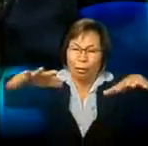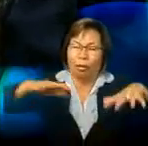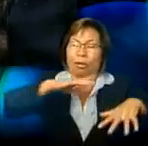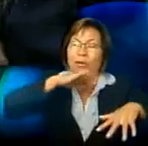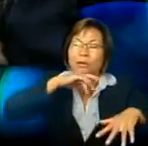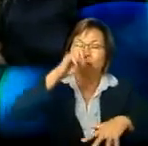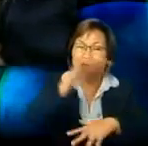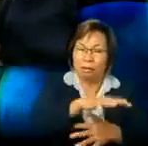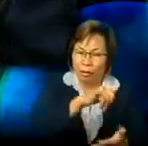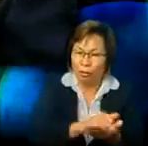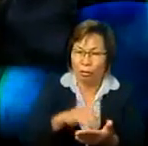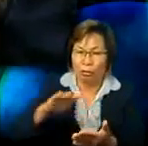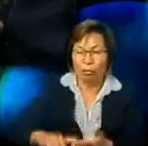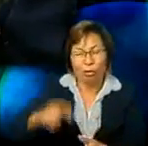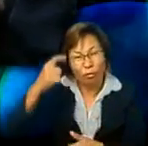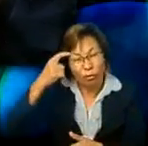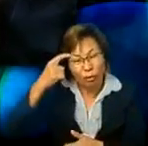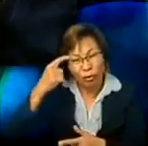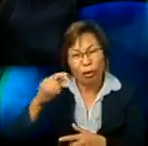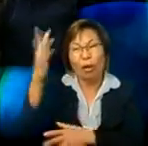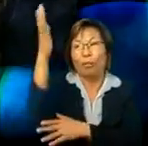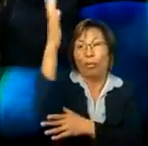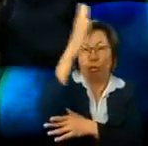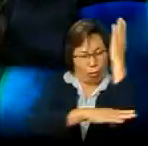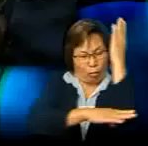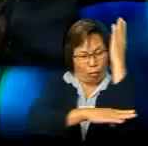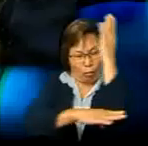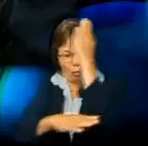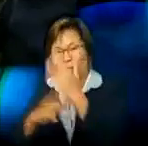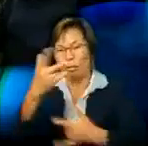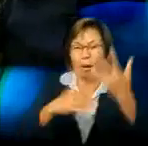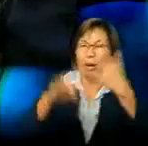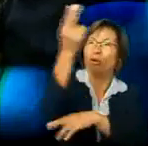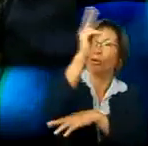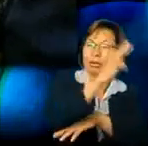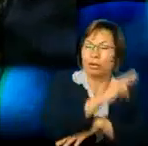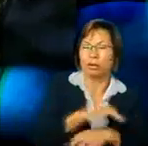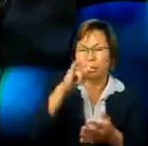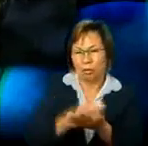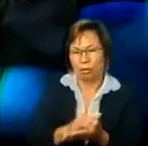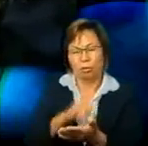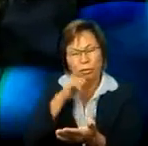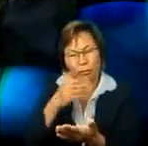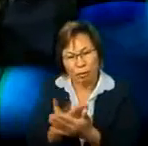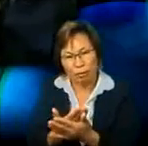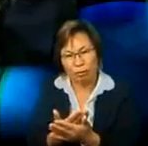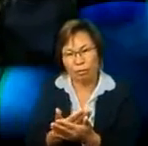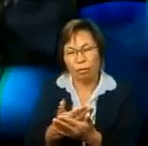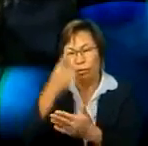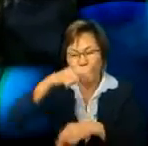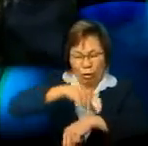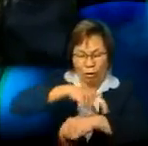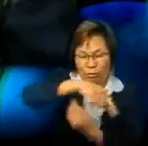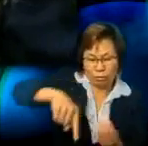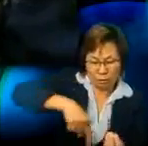Tu baru sampah tu. Belum kira orang tebang pokok lah, bakar hutan lah. Itu pun tak elok juga untuk alam